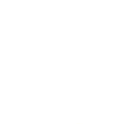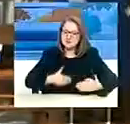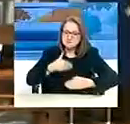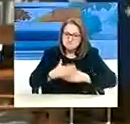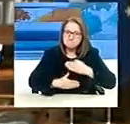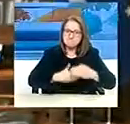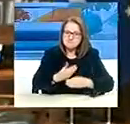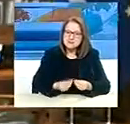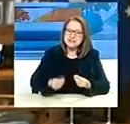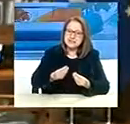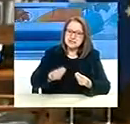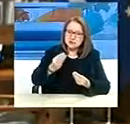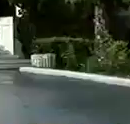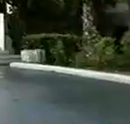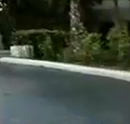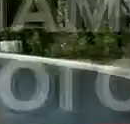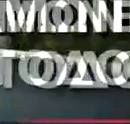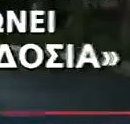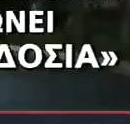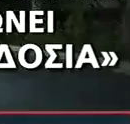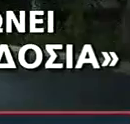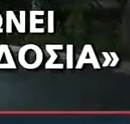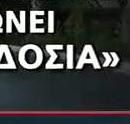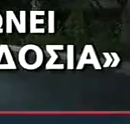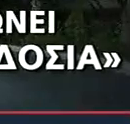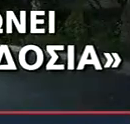Ανάσταση. Ο πόλεμος δεν κερδίθηκε ακόμα.